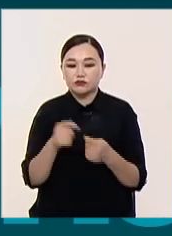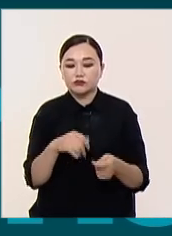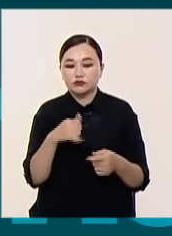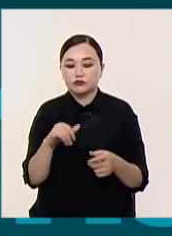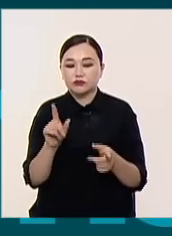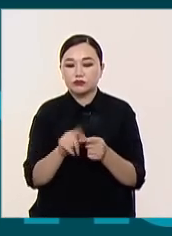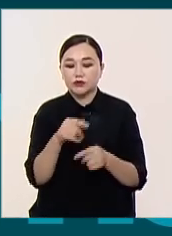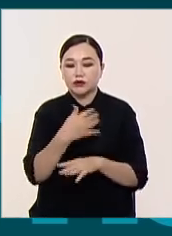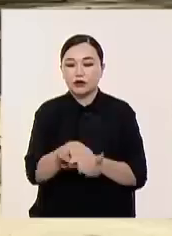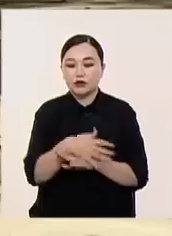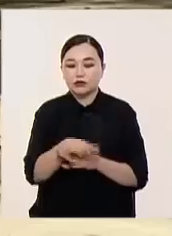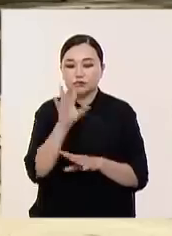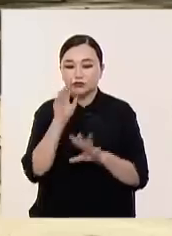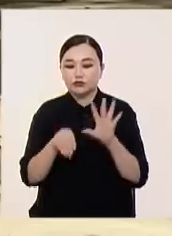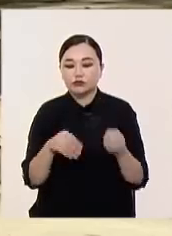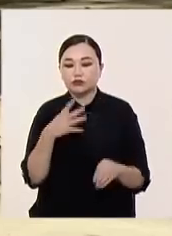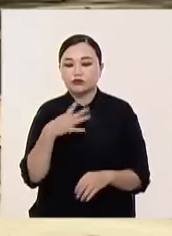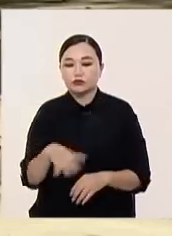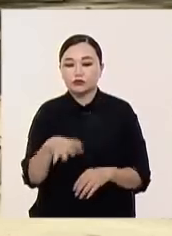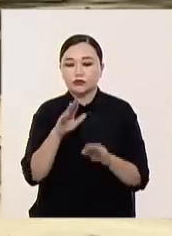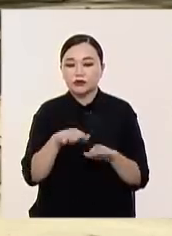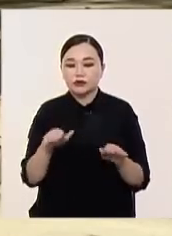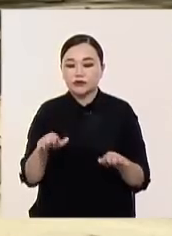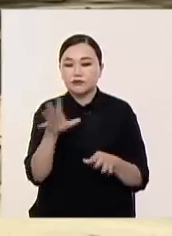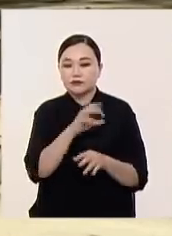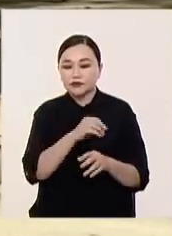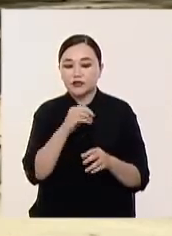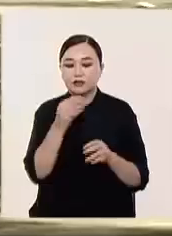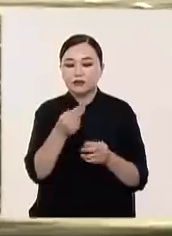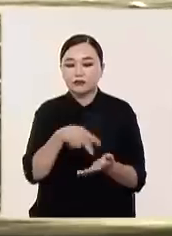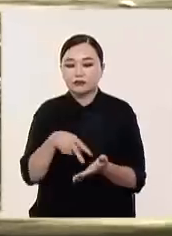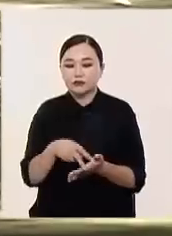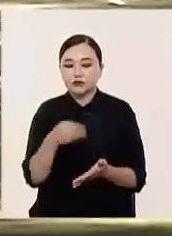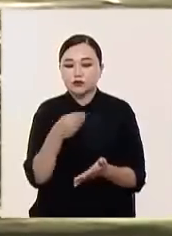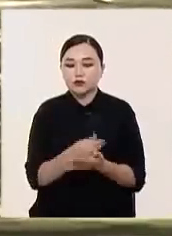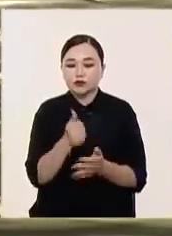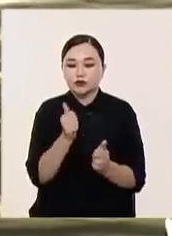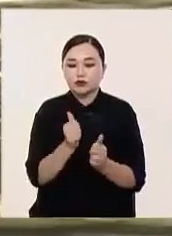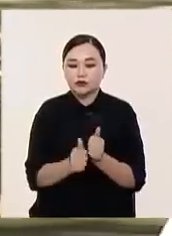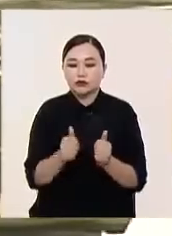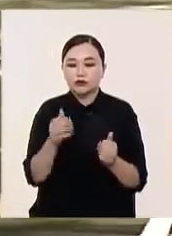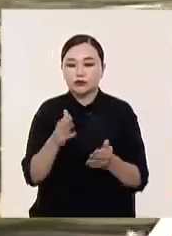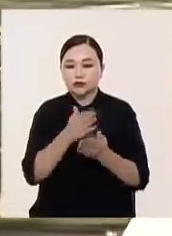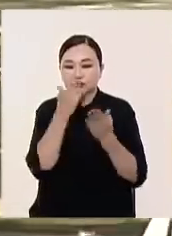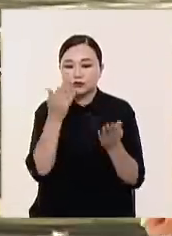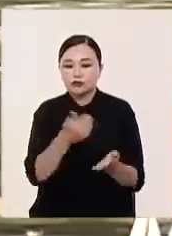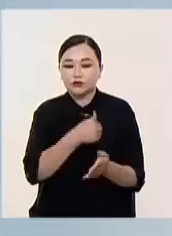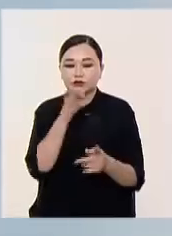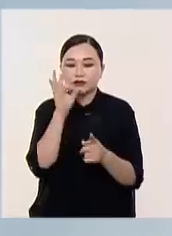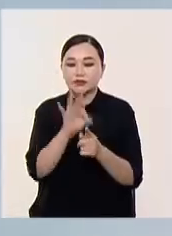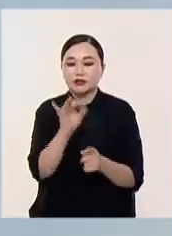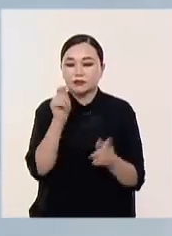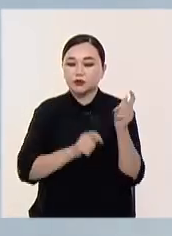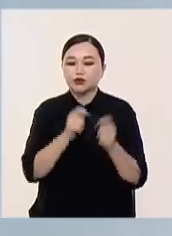қоса көше кезіп далада түнеуге мәжбүр. Студенттерді сенделткен сиқырлы сандар күн сайын құбылады. Көз майын тауысып кітап оқып білім іздеуді мақсат етіп